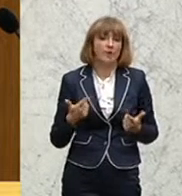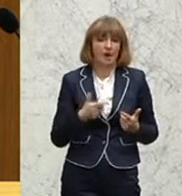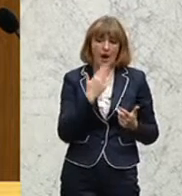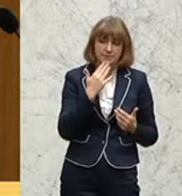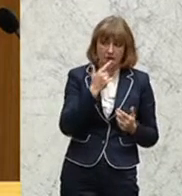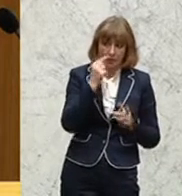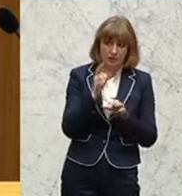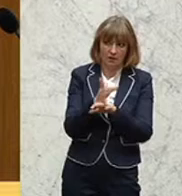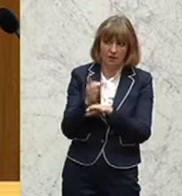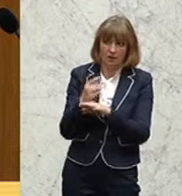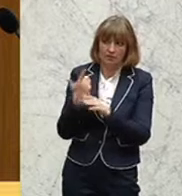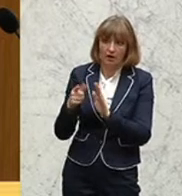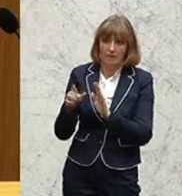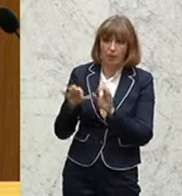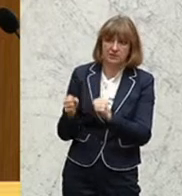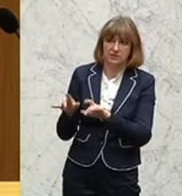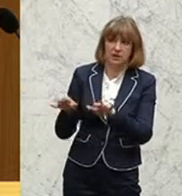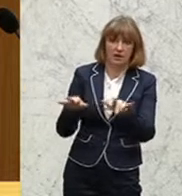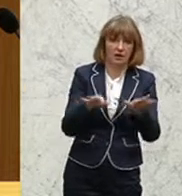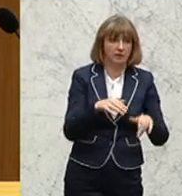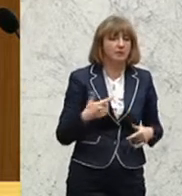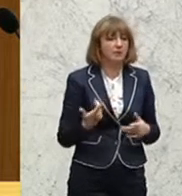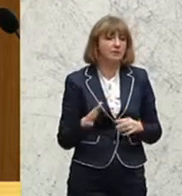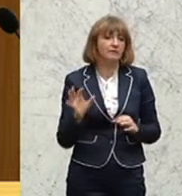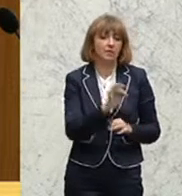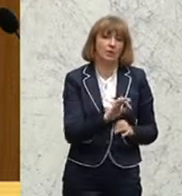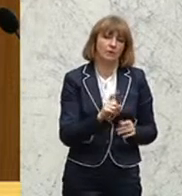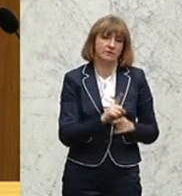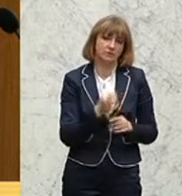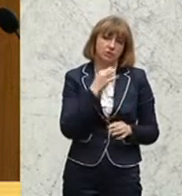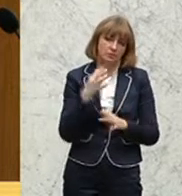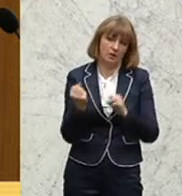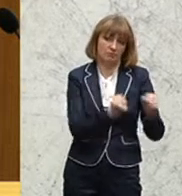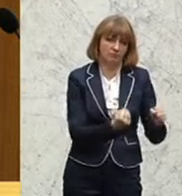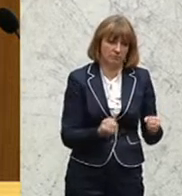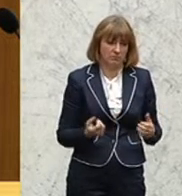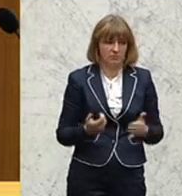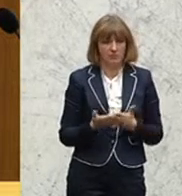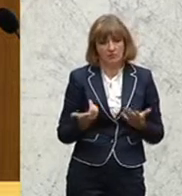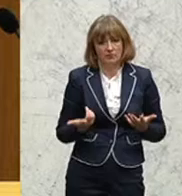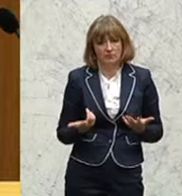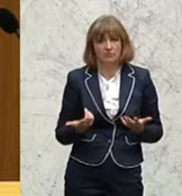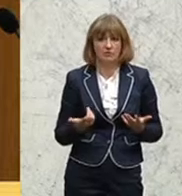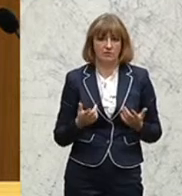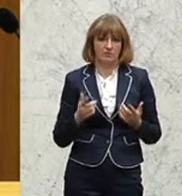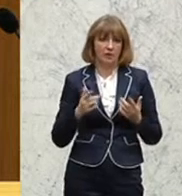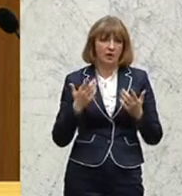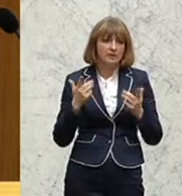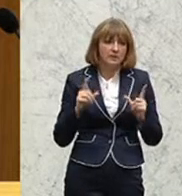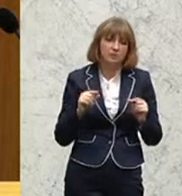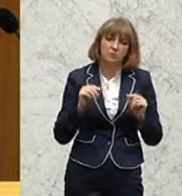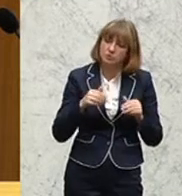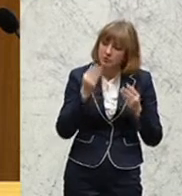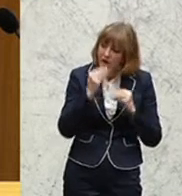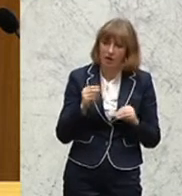verunsichern wollen und dieses zu nutzen, um politisches Kleingeld als auch Umfragehochs zu produzieren. Man sollte